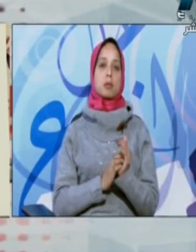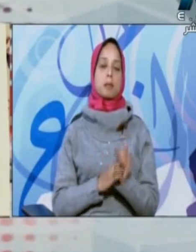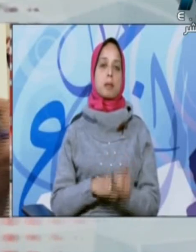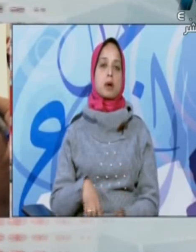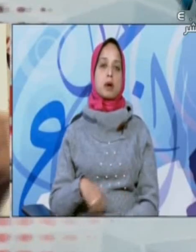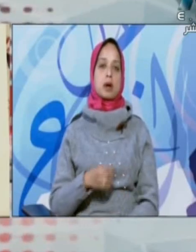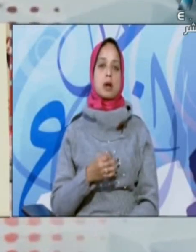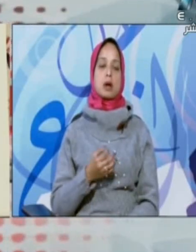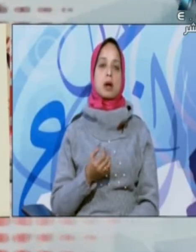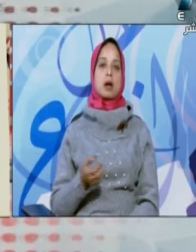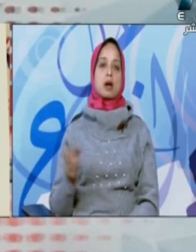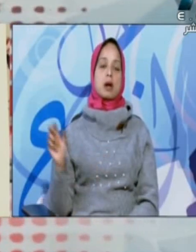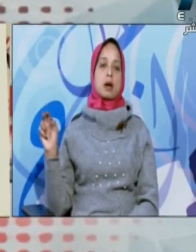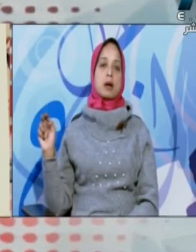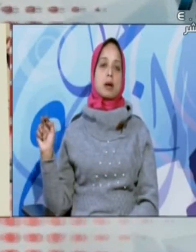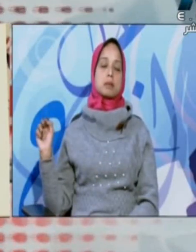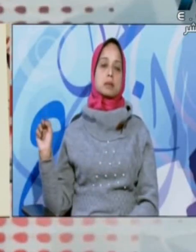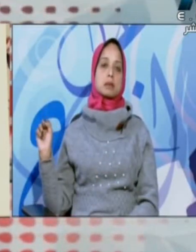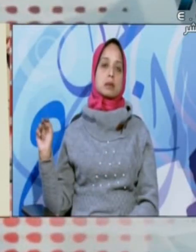25 يناير 1952.